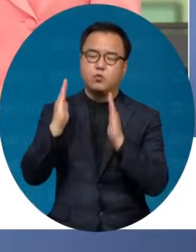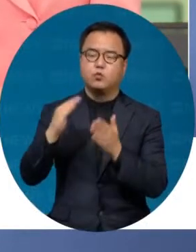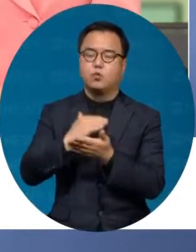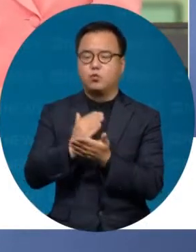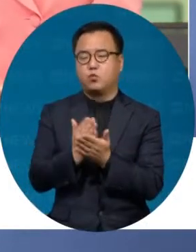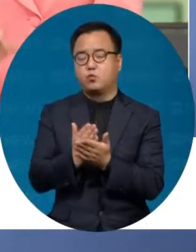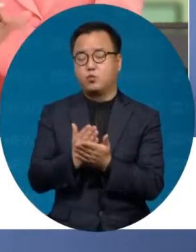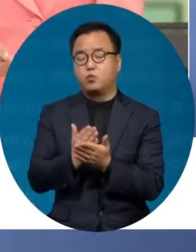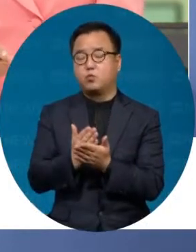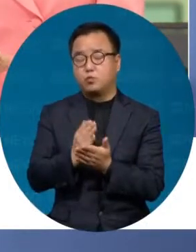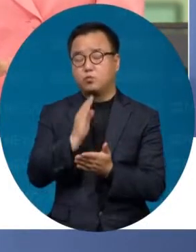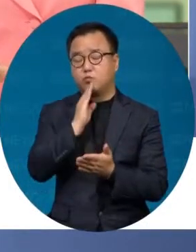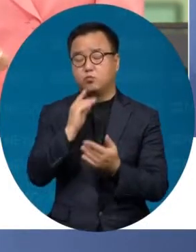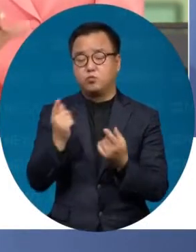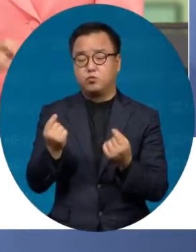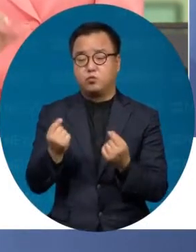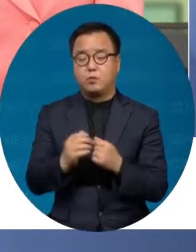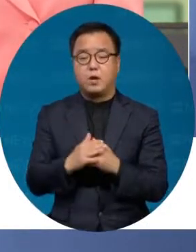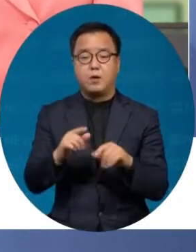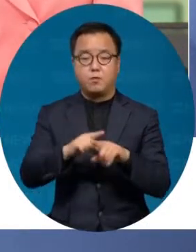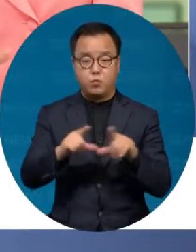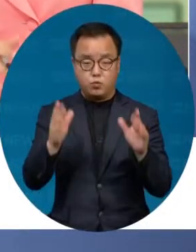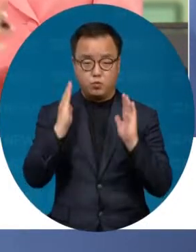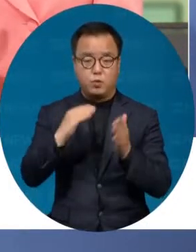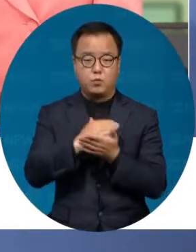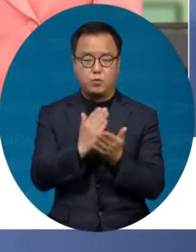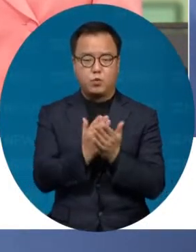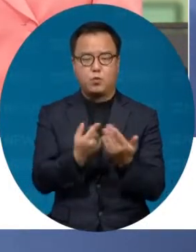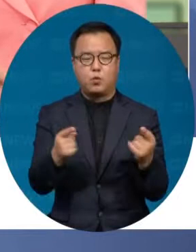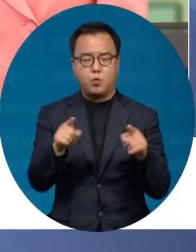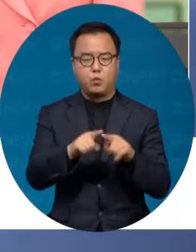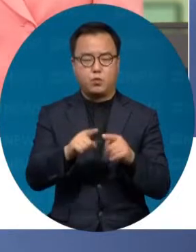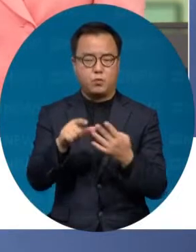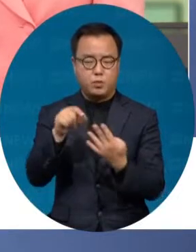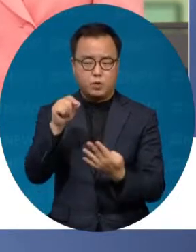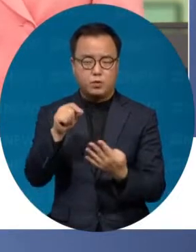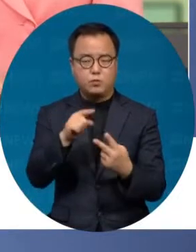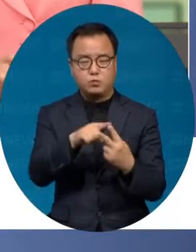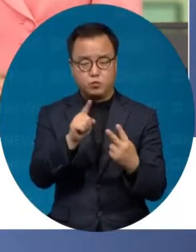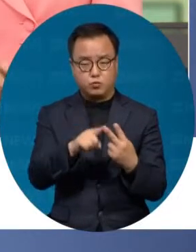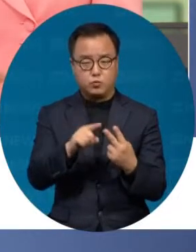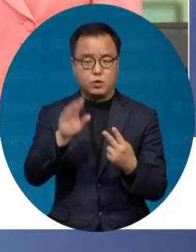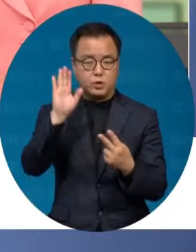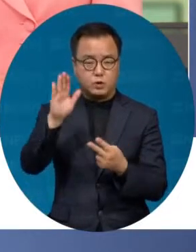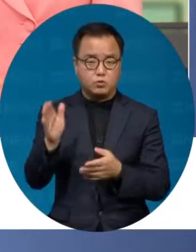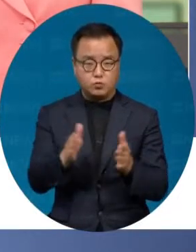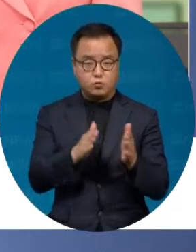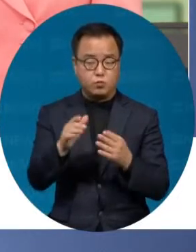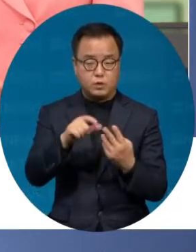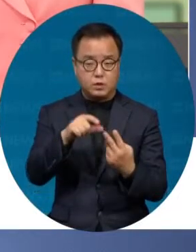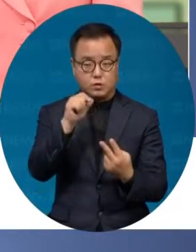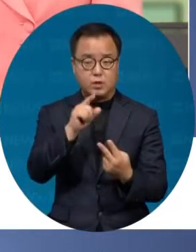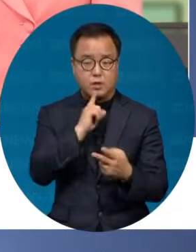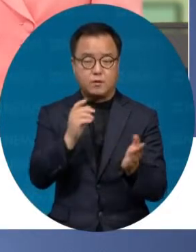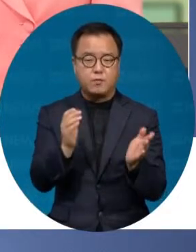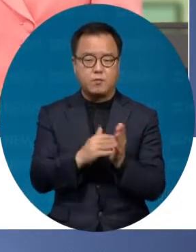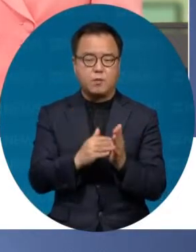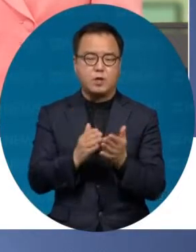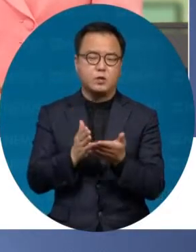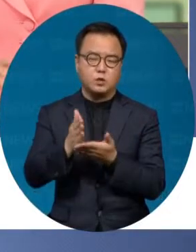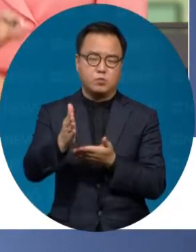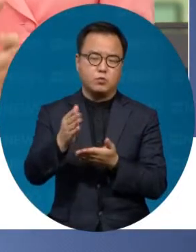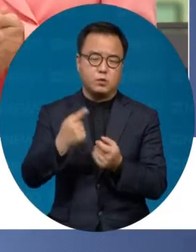없습니다 이제 보통 효과는 공통 과목과 진로 선택 과목으로 나뉘고 요 전문교과 는 1 2 이렇게 나눌 수